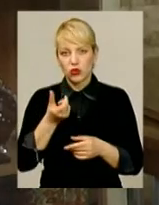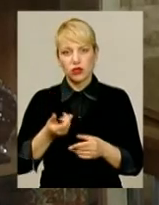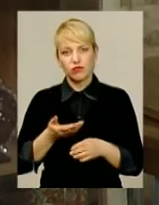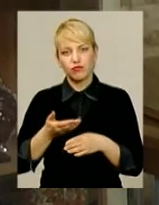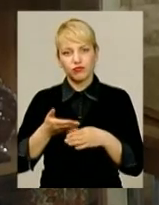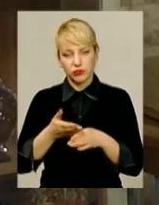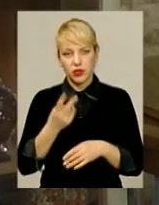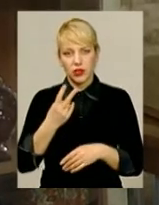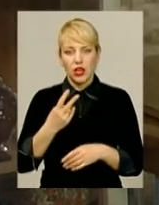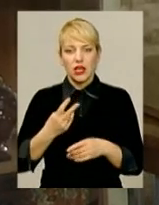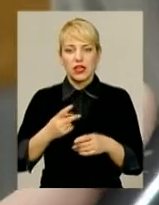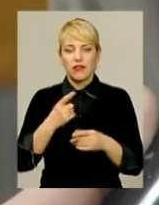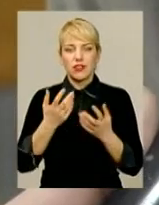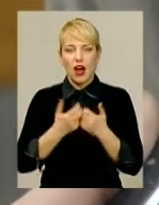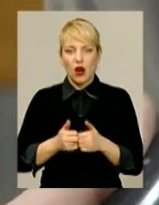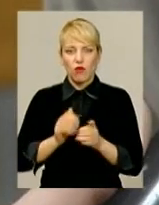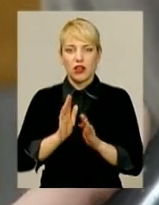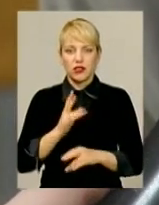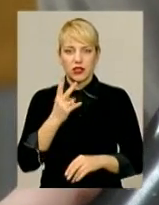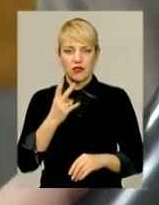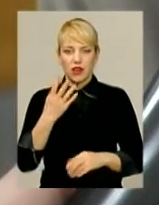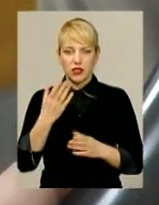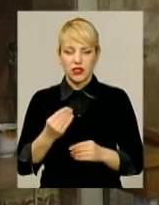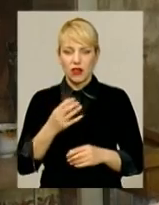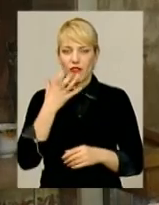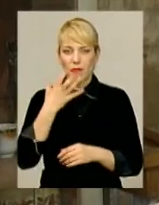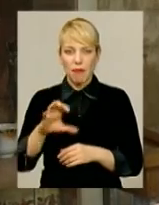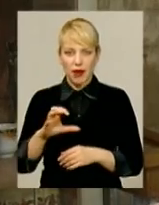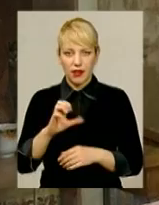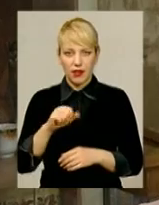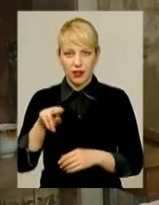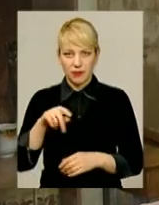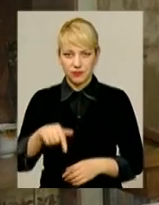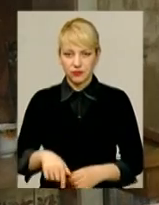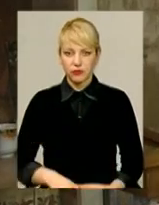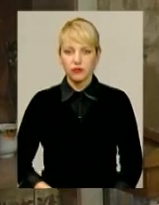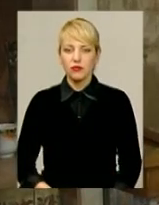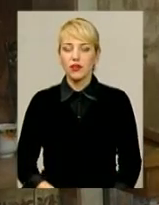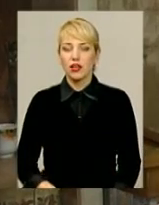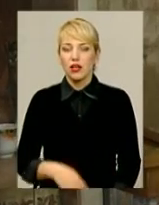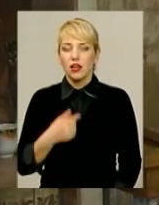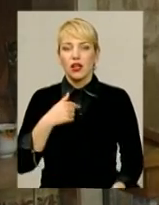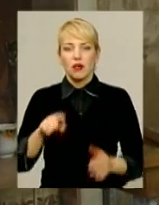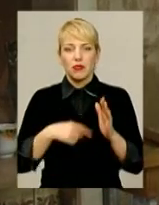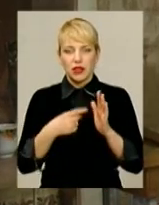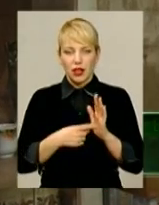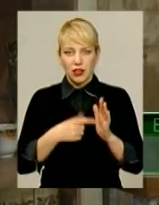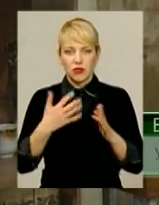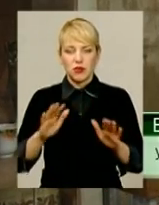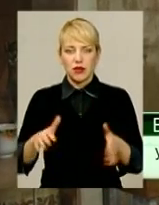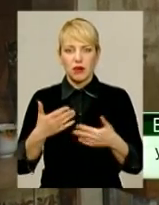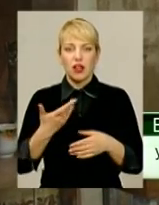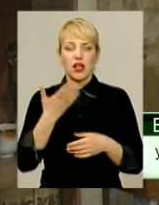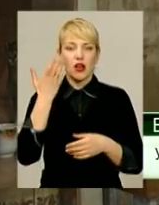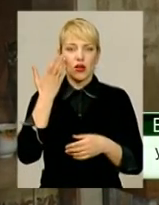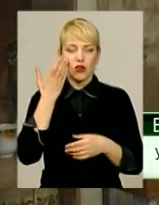Дебальцеве. Щоправда, йому зарахували лише 2 дні у пеклі. Питання ми піднімали, коли ми були другий раз в зоні АТО. Був юрист,